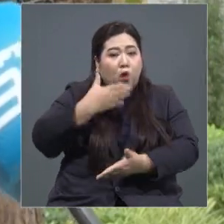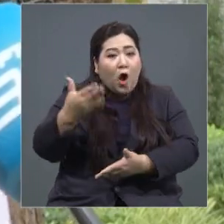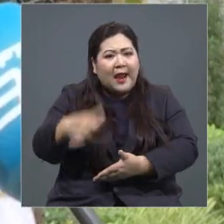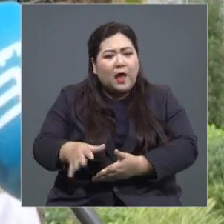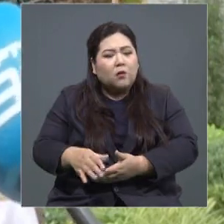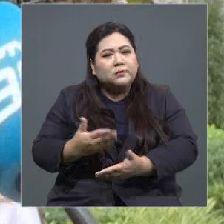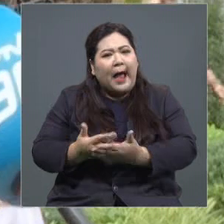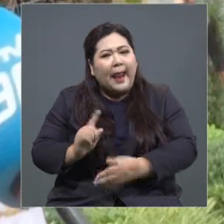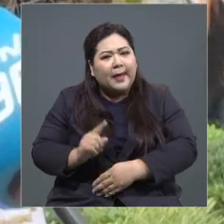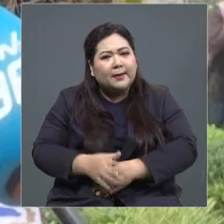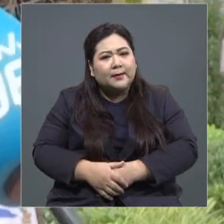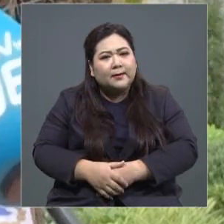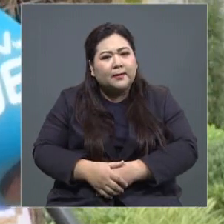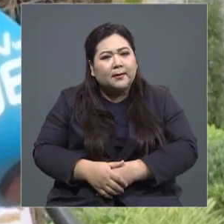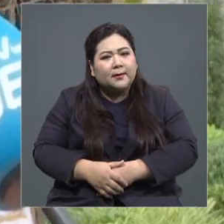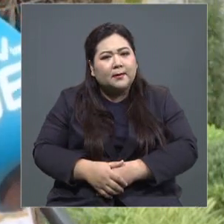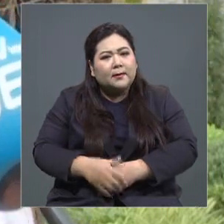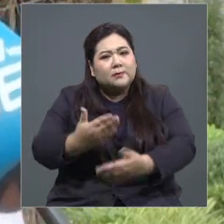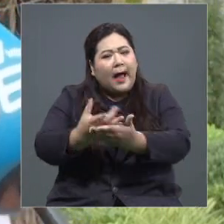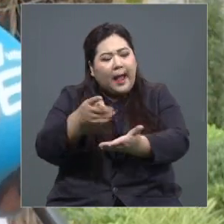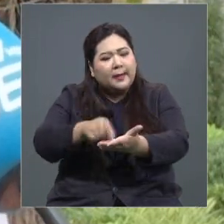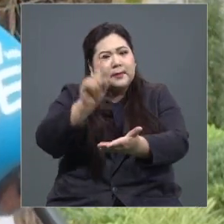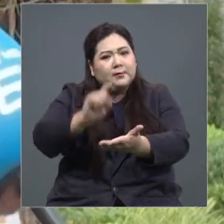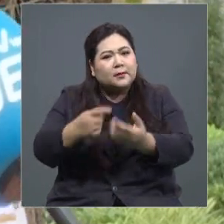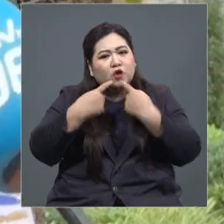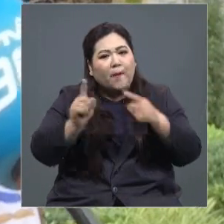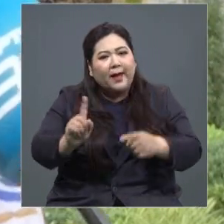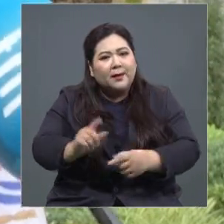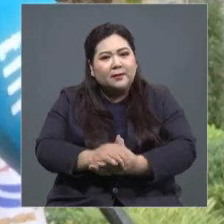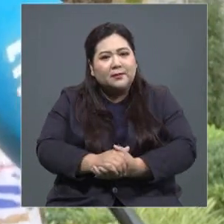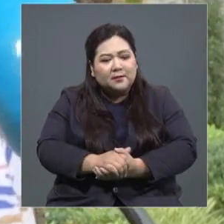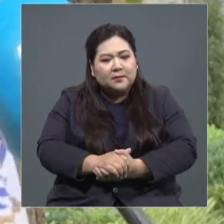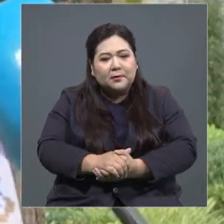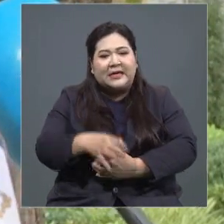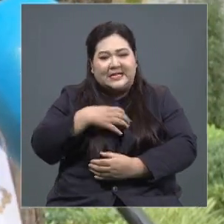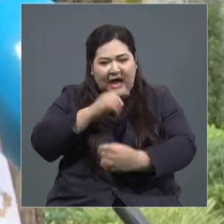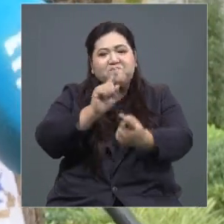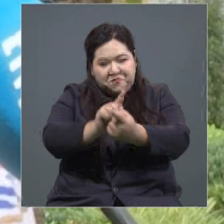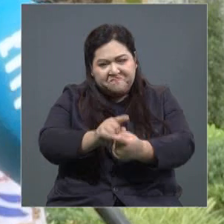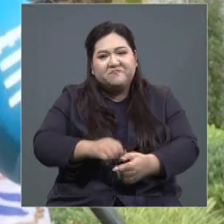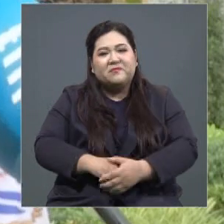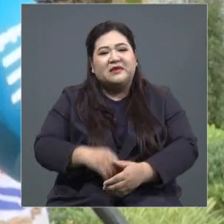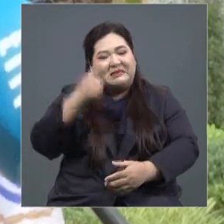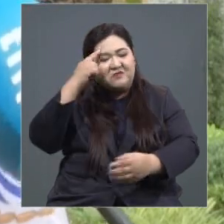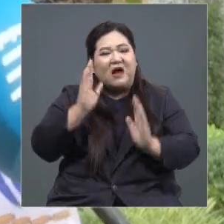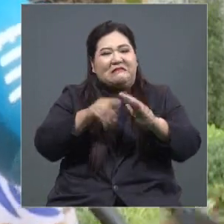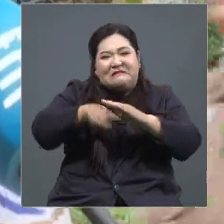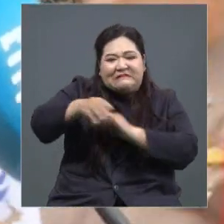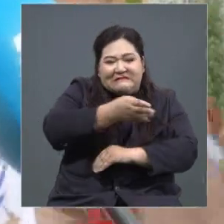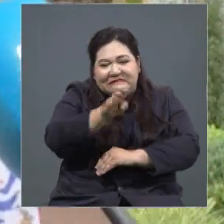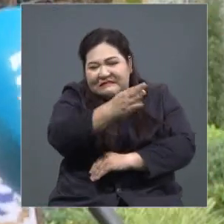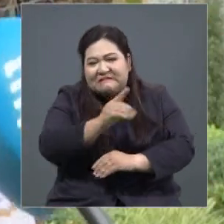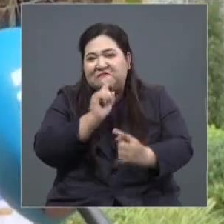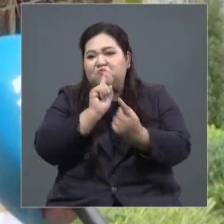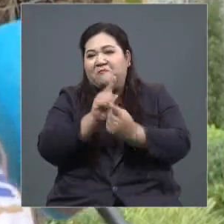ครับเนี่ยมันตอบไม่ได้หรอกครับฉะนั้นเนี่ยหวังจะได้เจอสื่อหวังจะได้เจอเขานะครับคงจะยากนะแต่ถ้าเจอช่วยถามให้